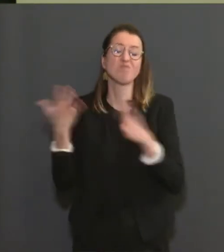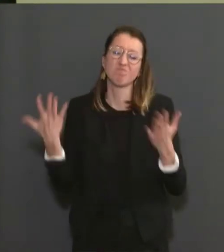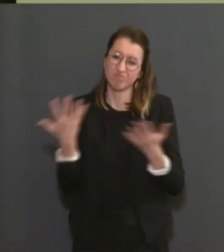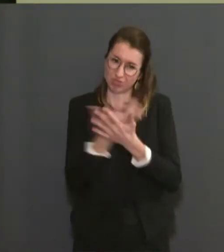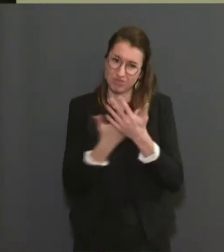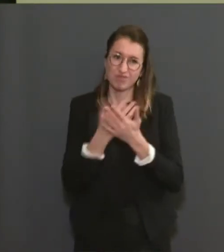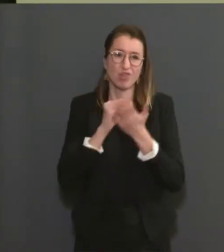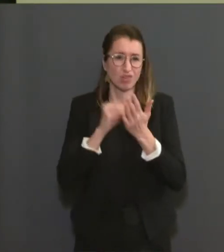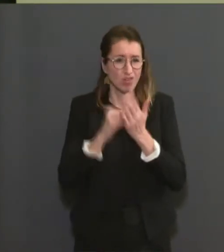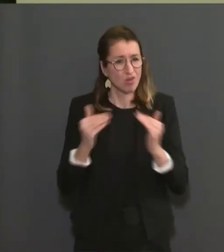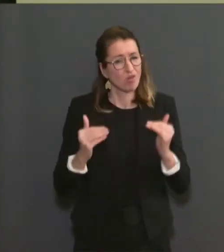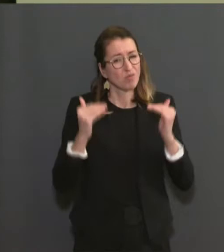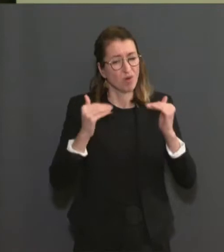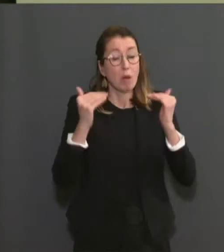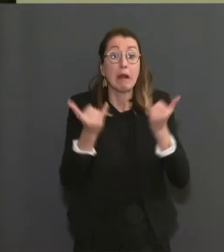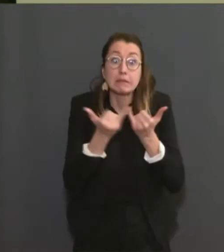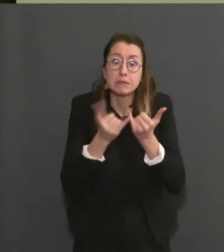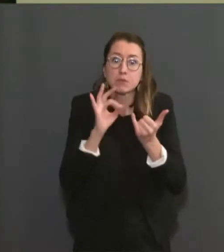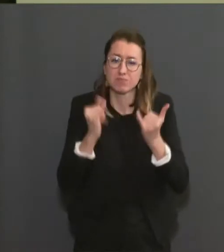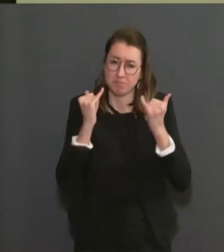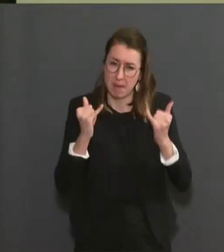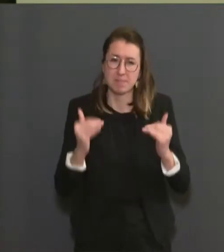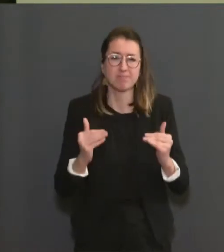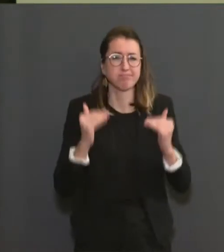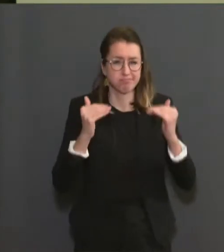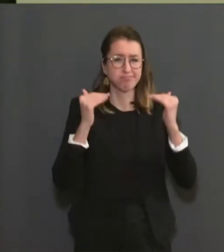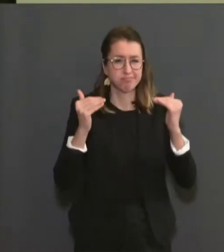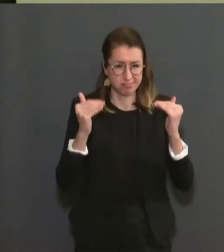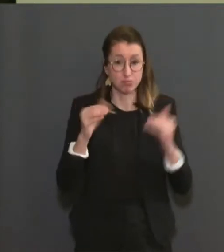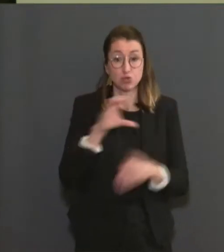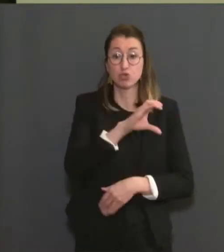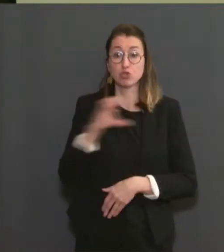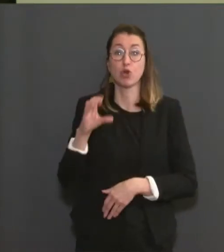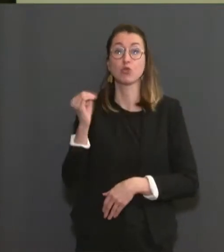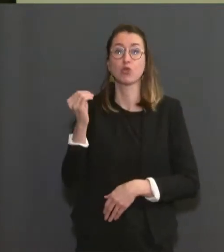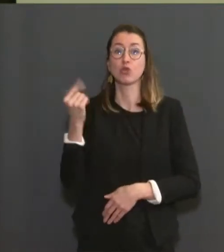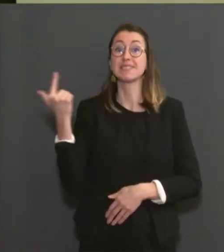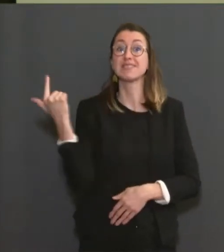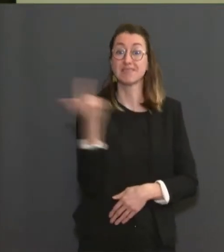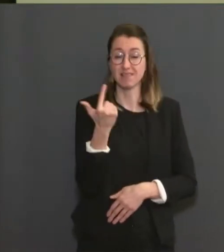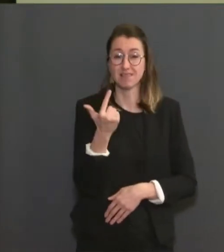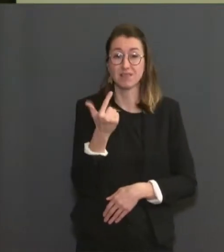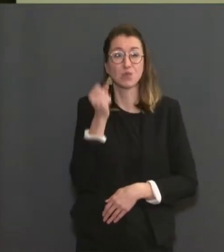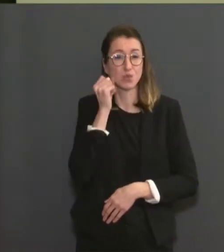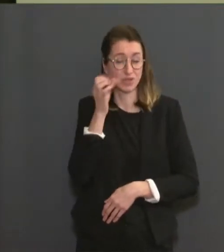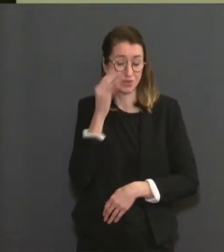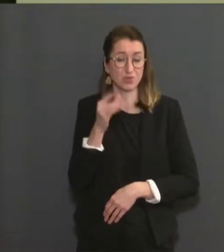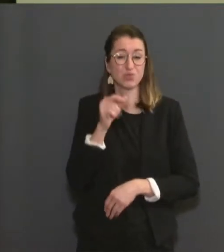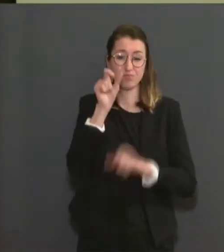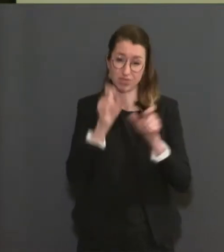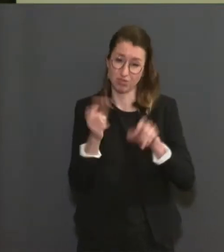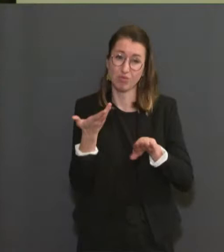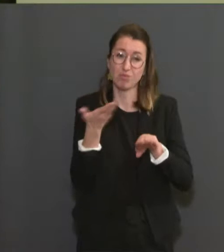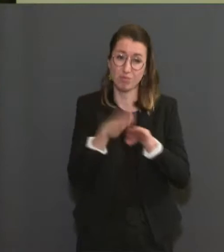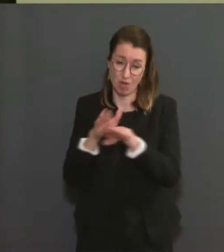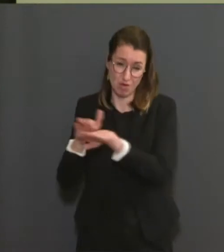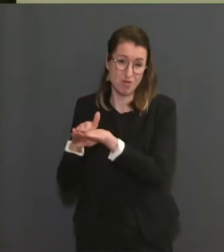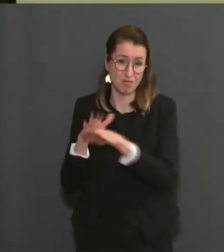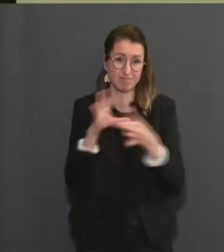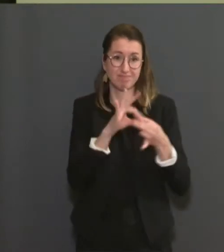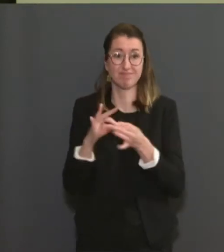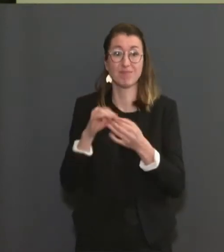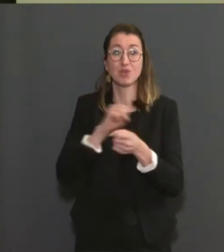Nous déplorons encore en moyenne 197 décès par jour sur la moyenne des 7 derniers jours, soit